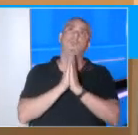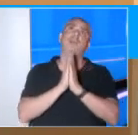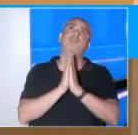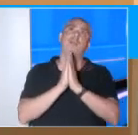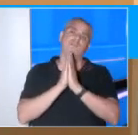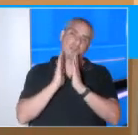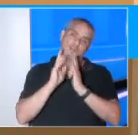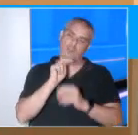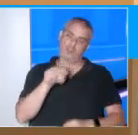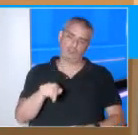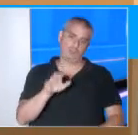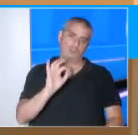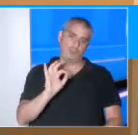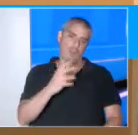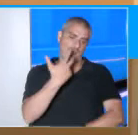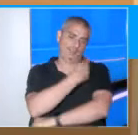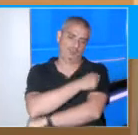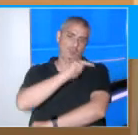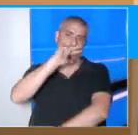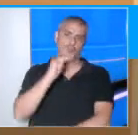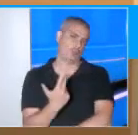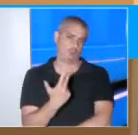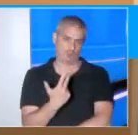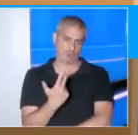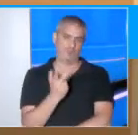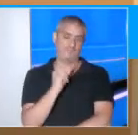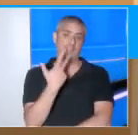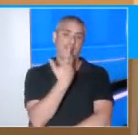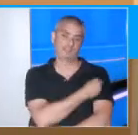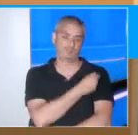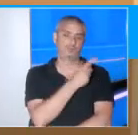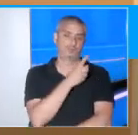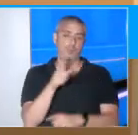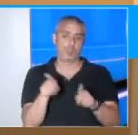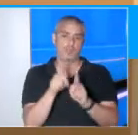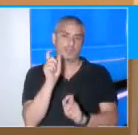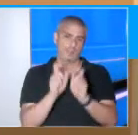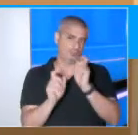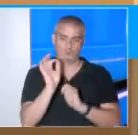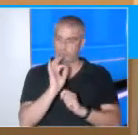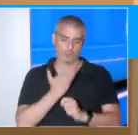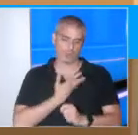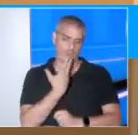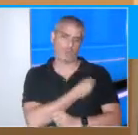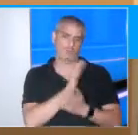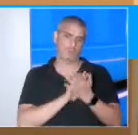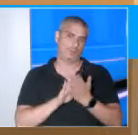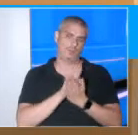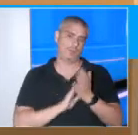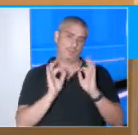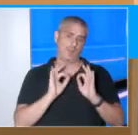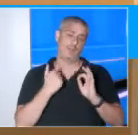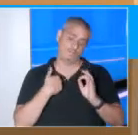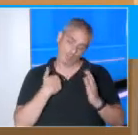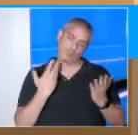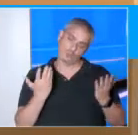תקווה בנושא הזה של החיסון השלישי, וחיסון של אותם אנשים שעדיין לא התחסנו בכלל.